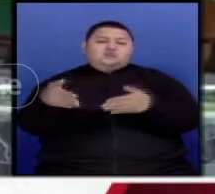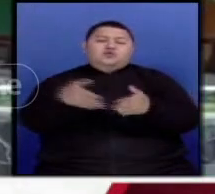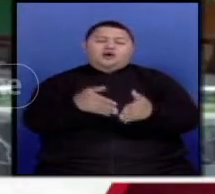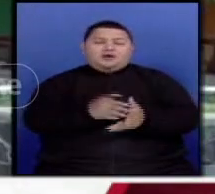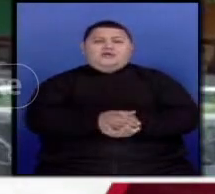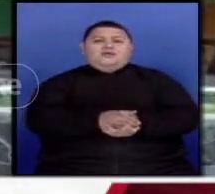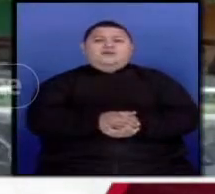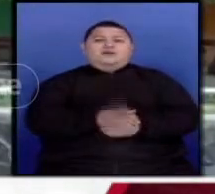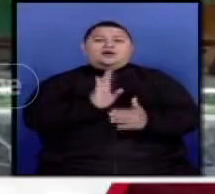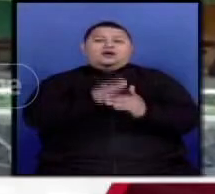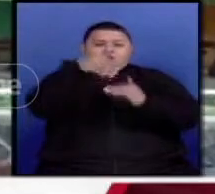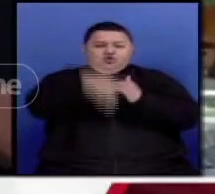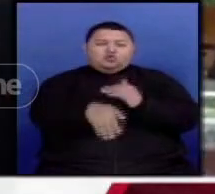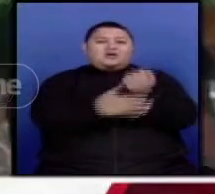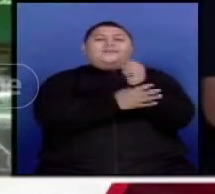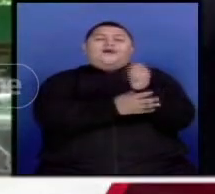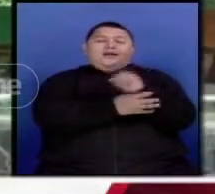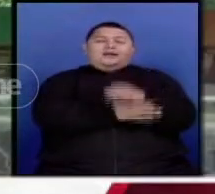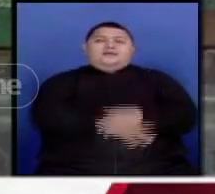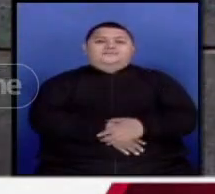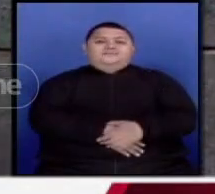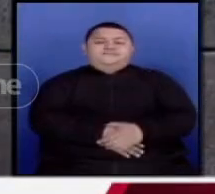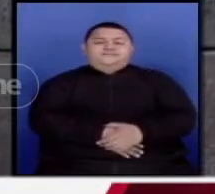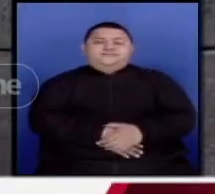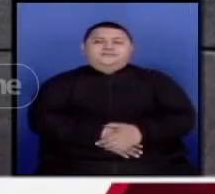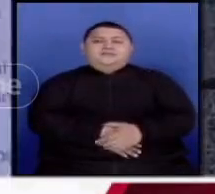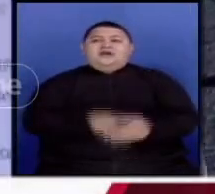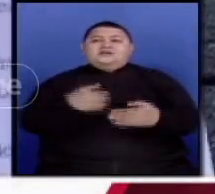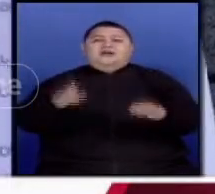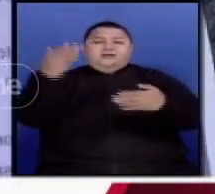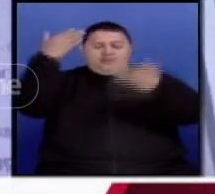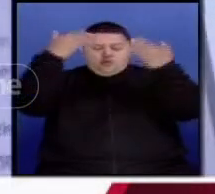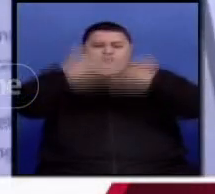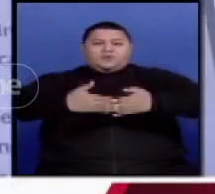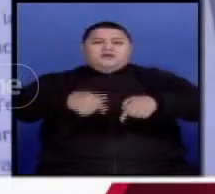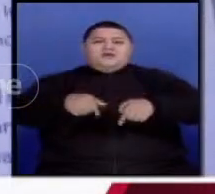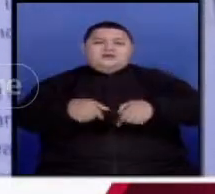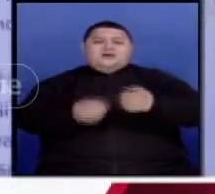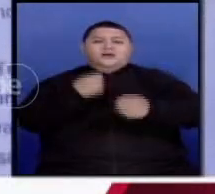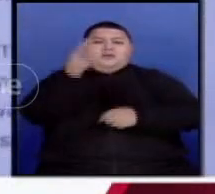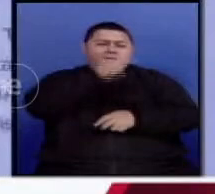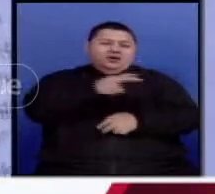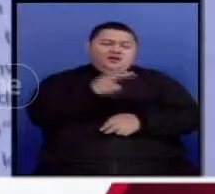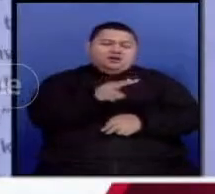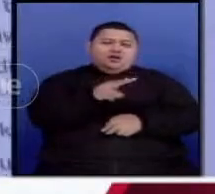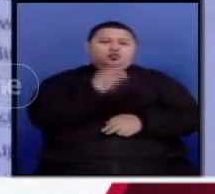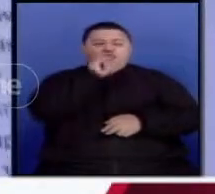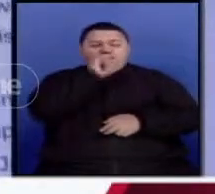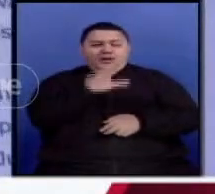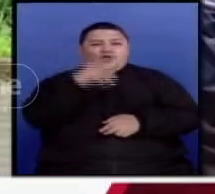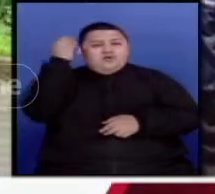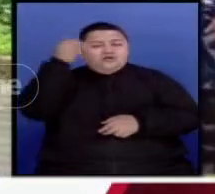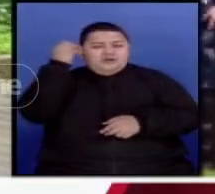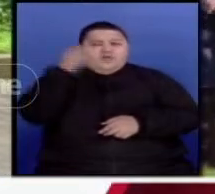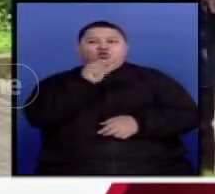serta Jurang Jero di Magelang. Pasca penutupan, polisi pun langsung melakukan patroli dan mengimbau wisatawan